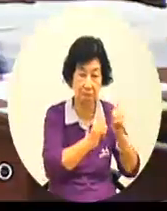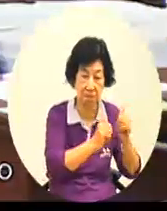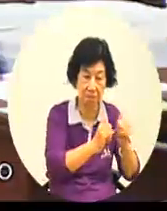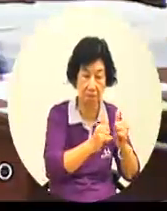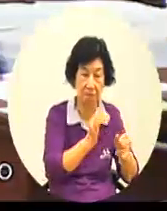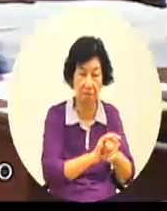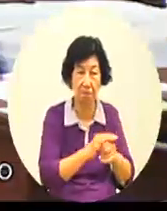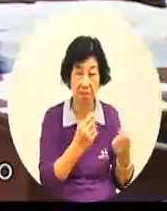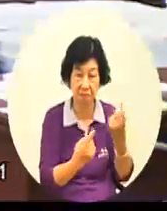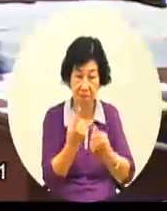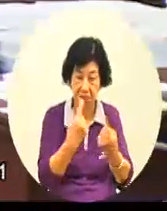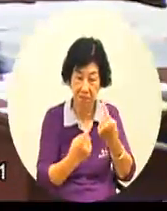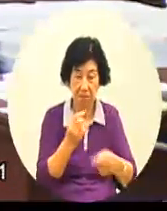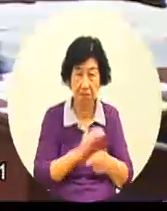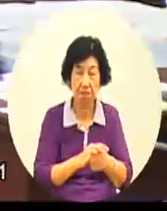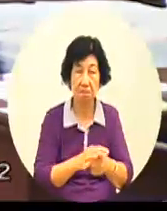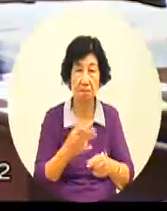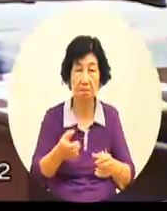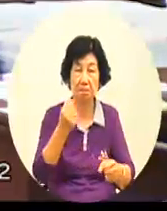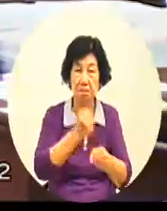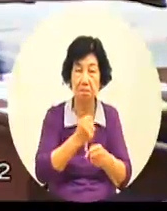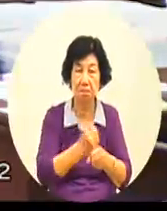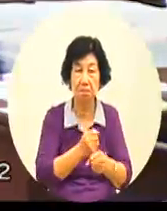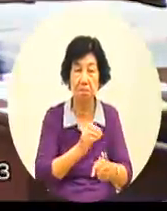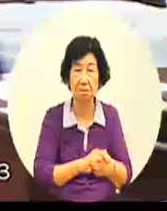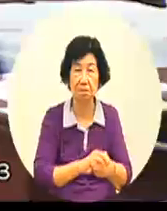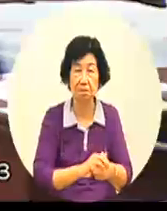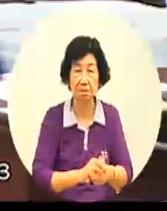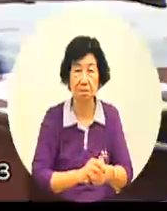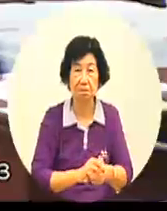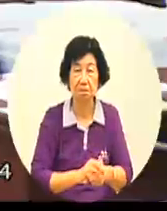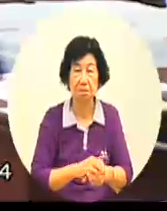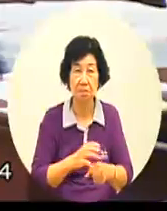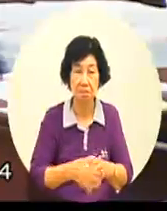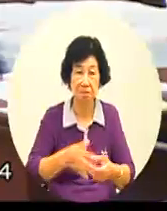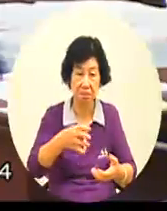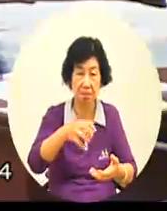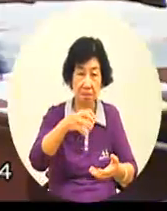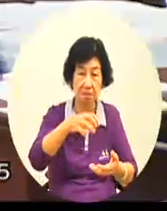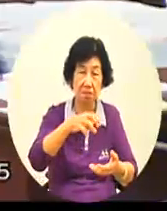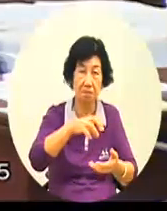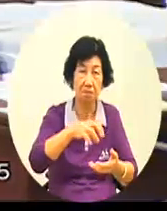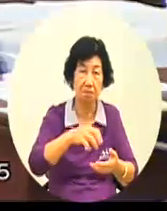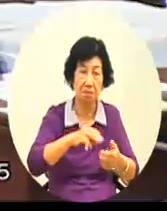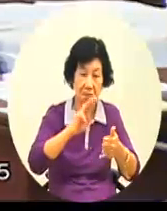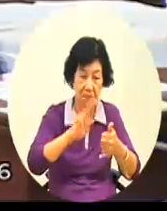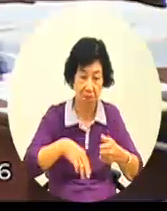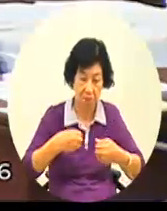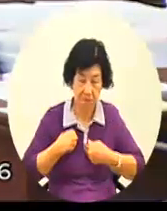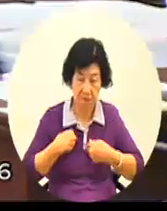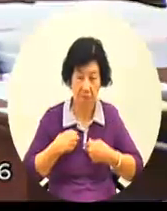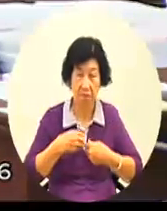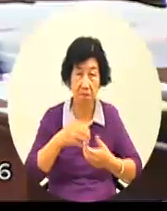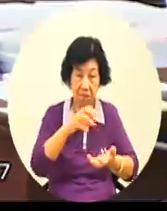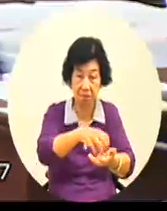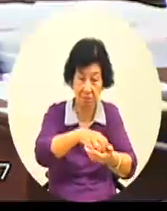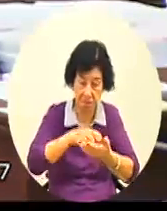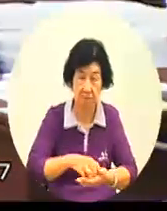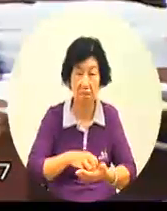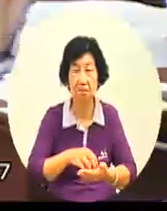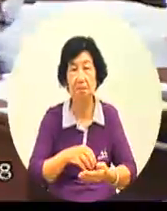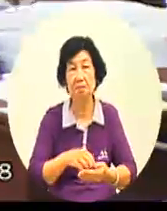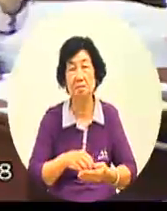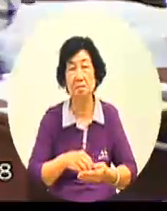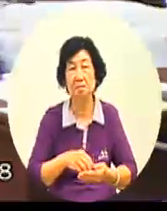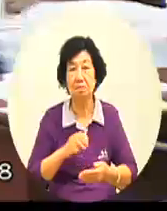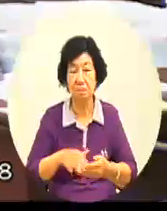那你必须在他拿到执照之后再给他一个鼓励的措施奖励，而